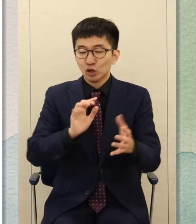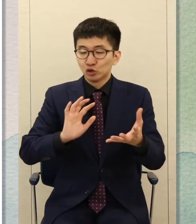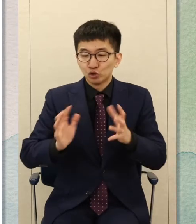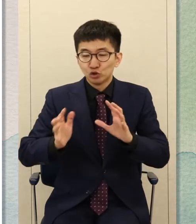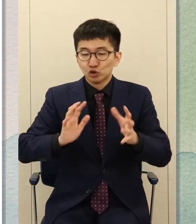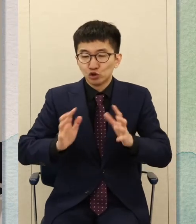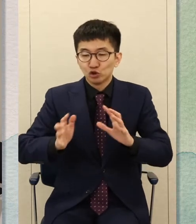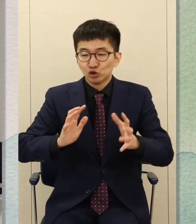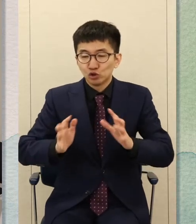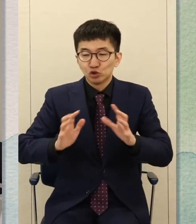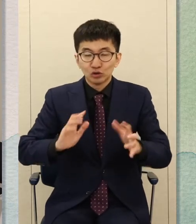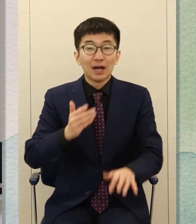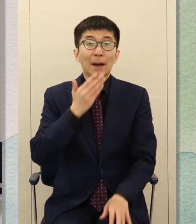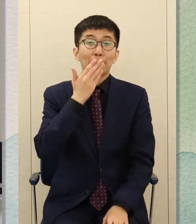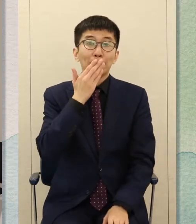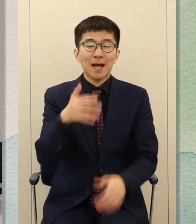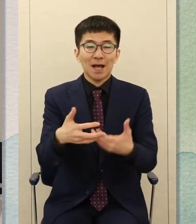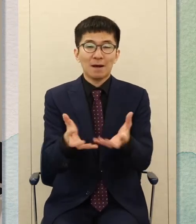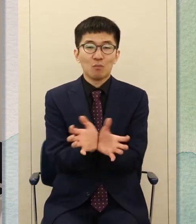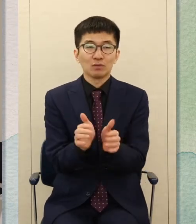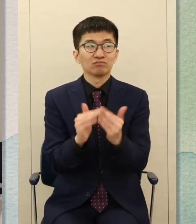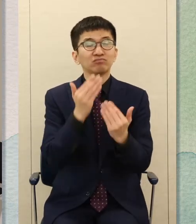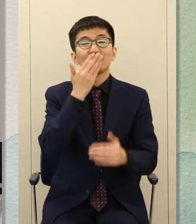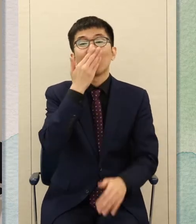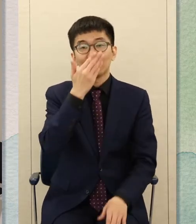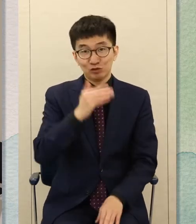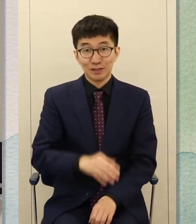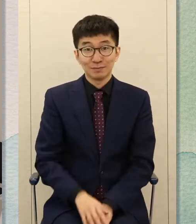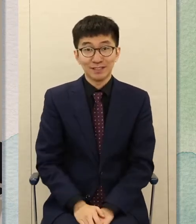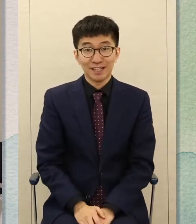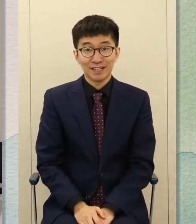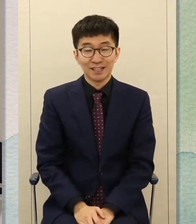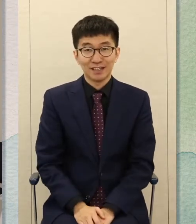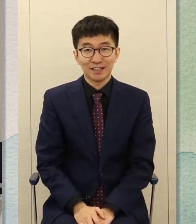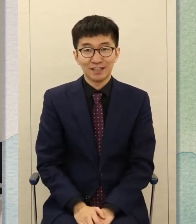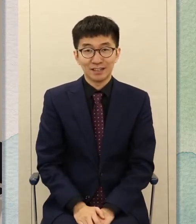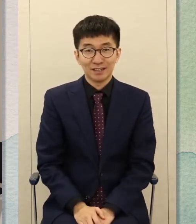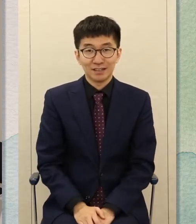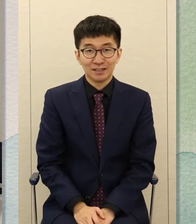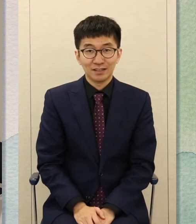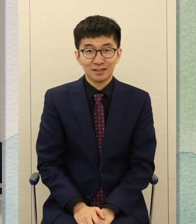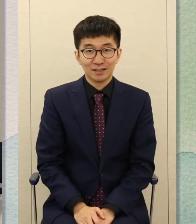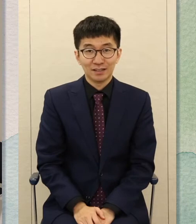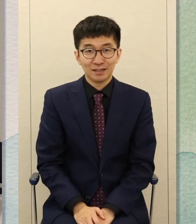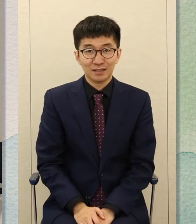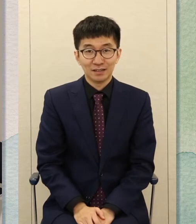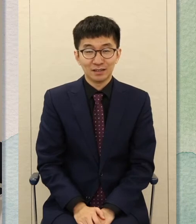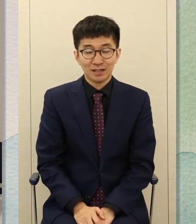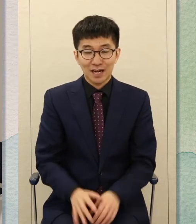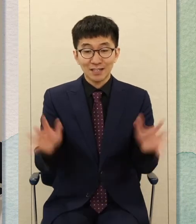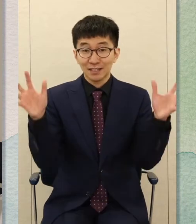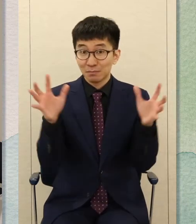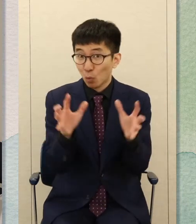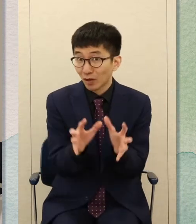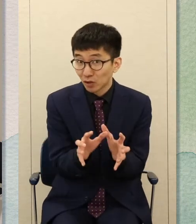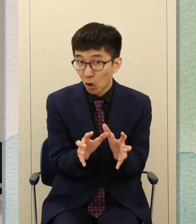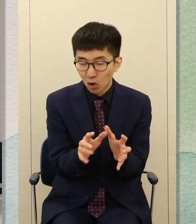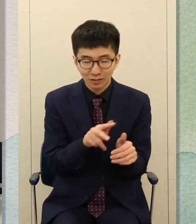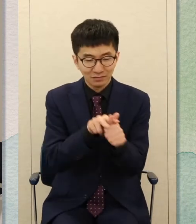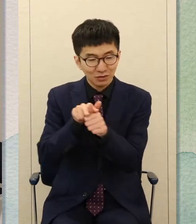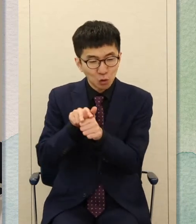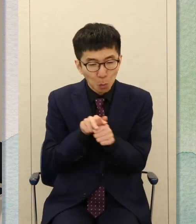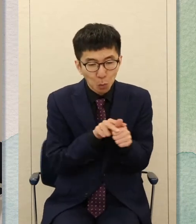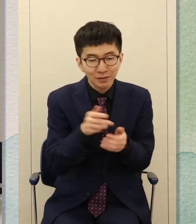같은 것들이 만들어지는데요. 이럴 때는 주로 같이 모여서 특정한